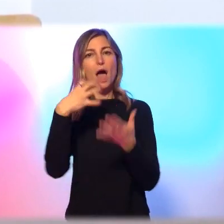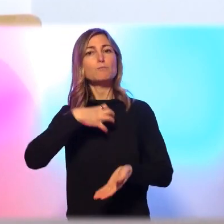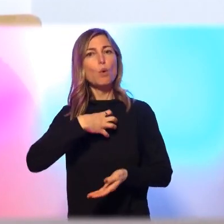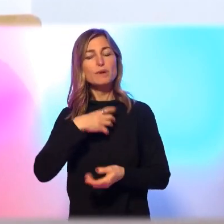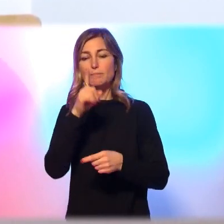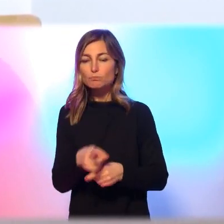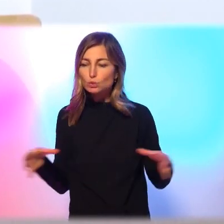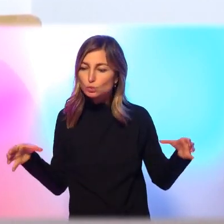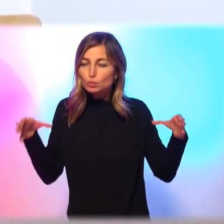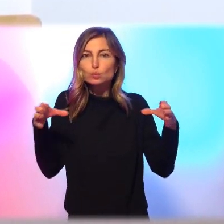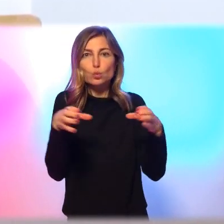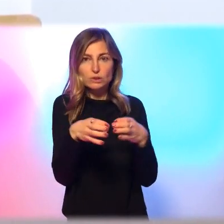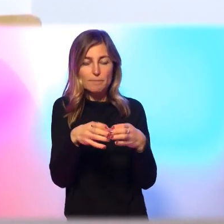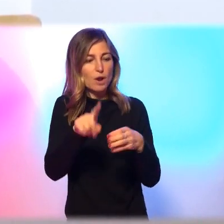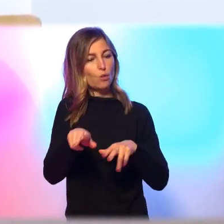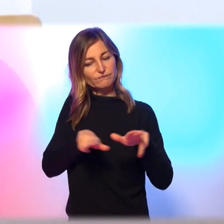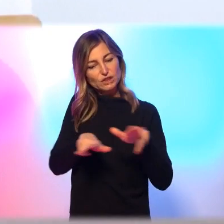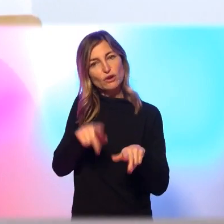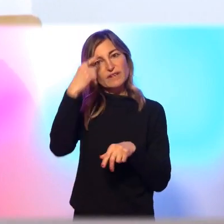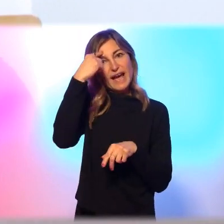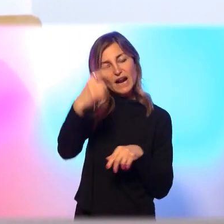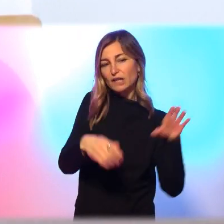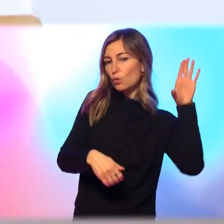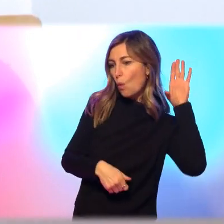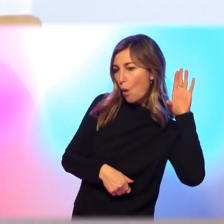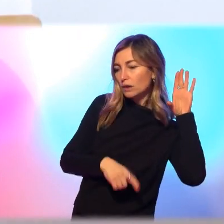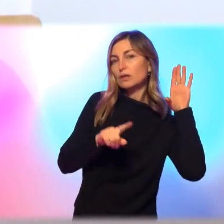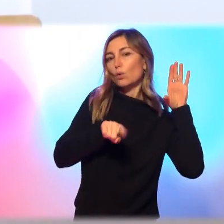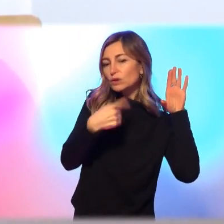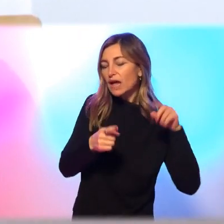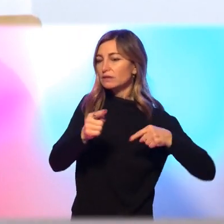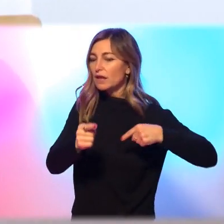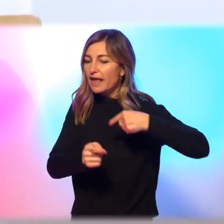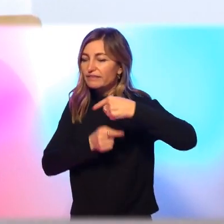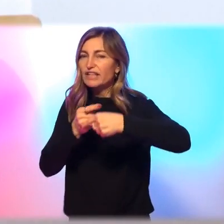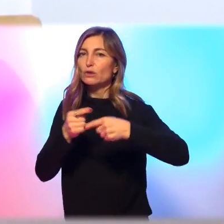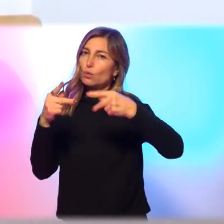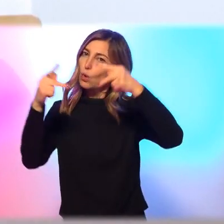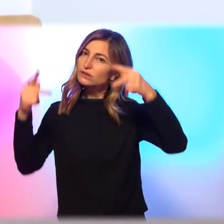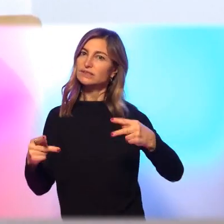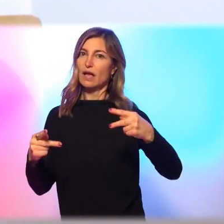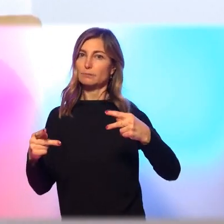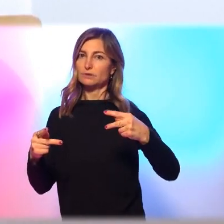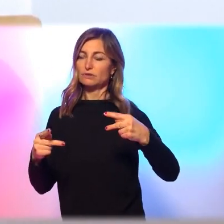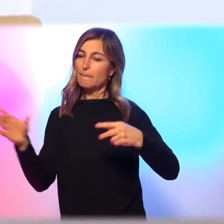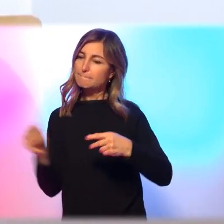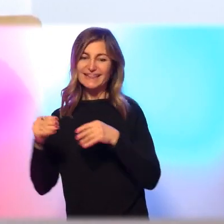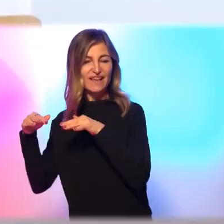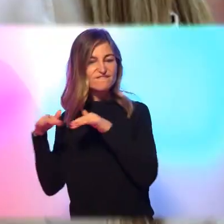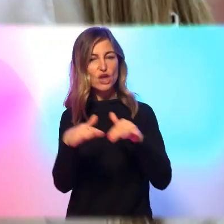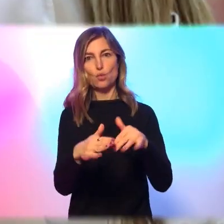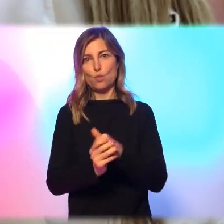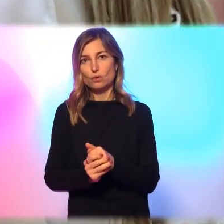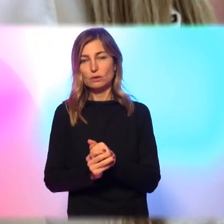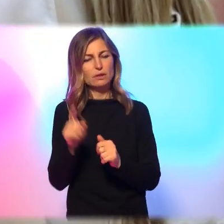mich ein Problem. Eigentlich muss man sich zusammensetzen und auch über einen längeren Zeitraum und auch den wissenschaftlichen Rat sich einholen und